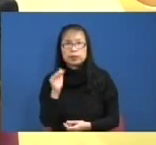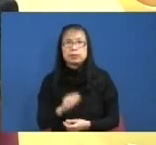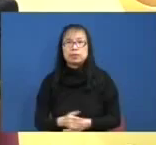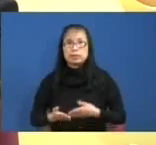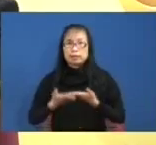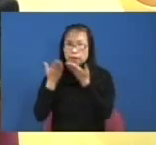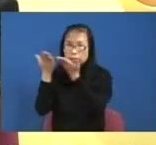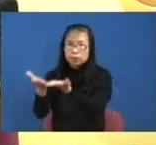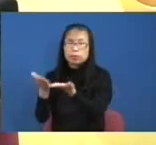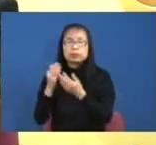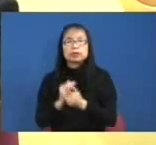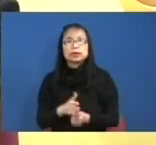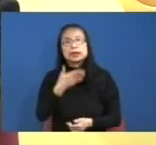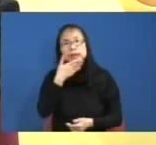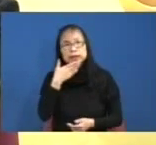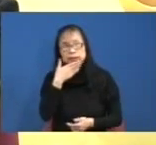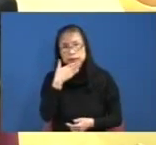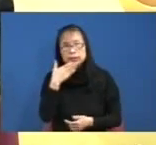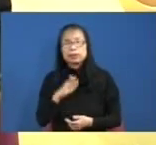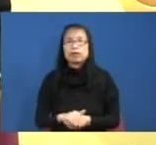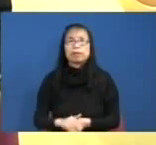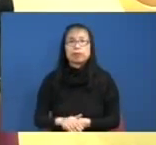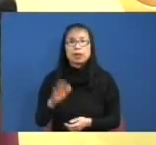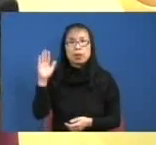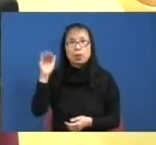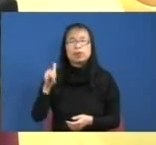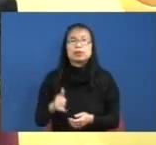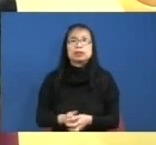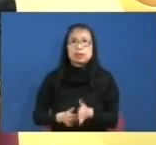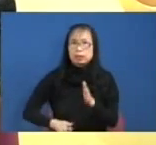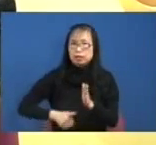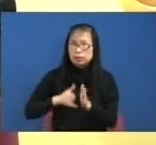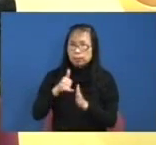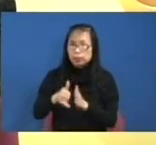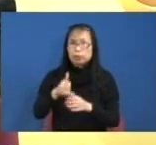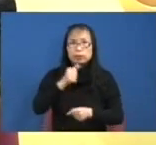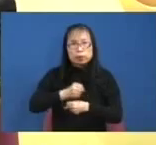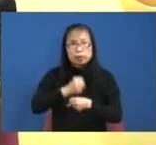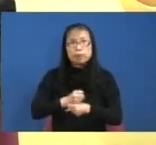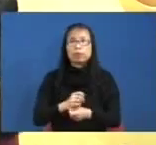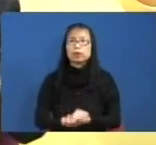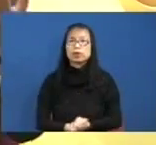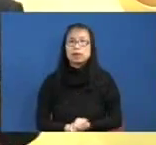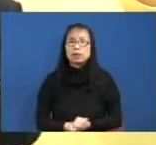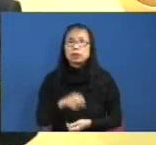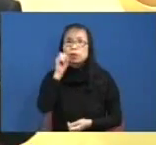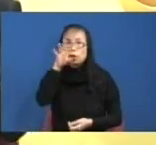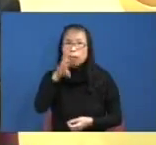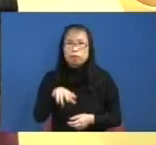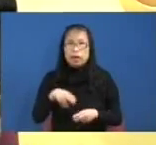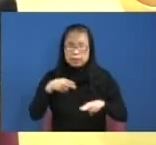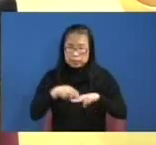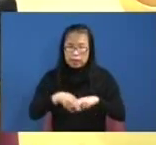素令到一些年輕人咧係可以入行咧，係 咯， 咁即係如果講翻餐飲業咁